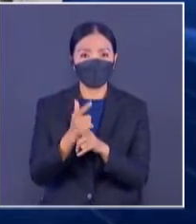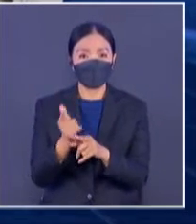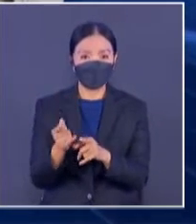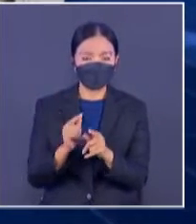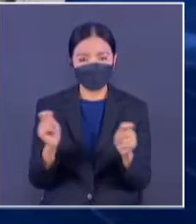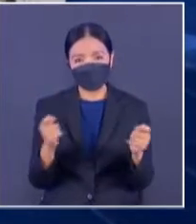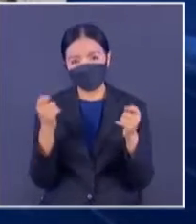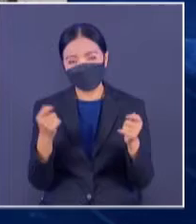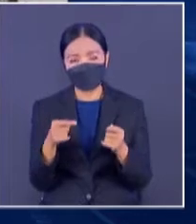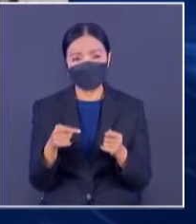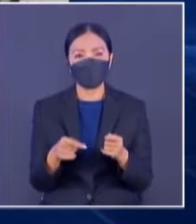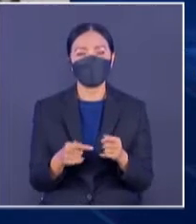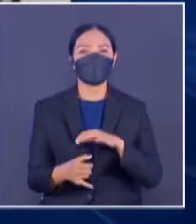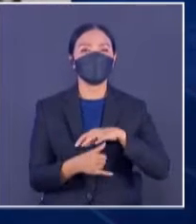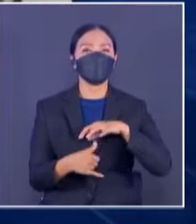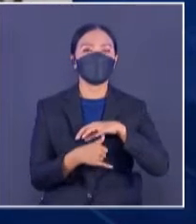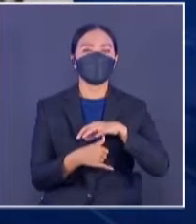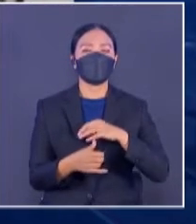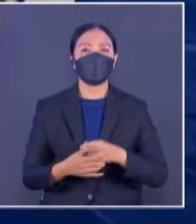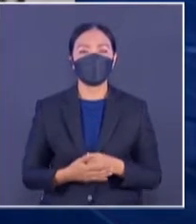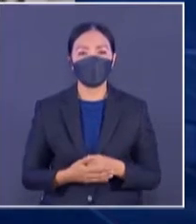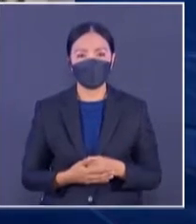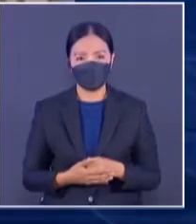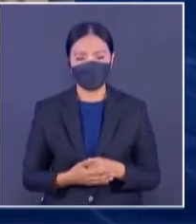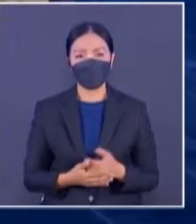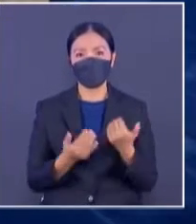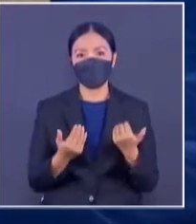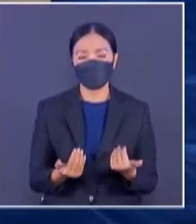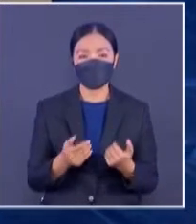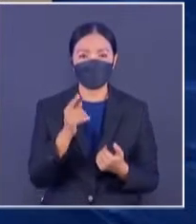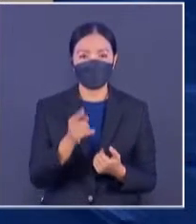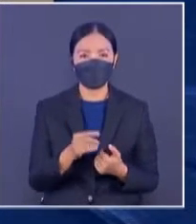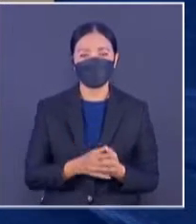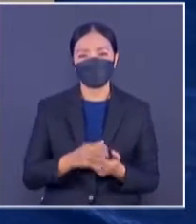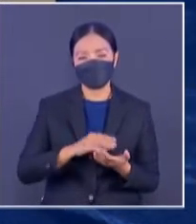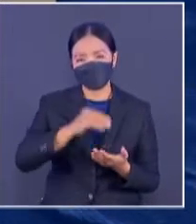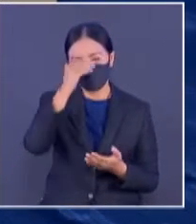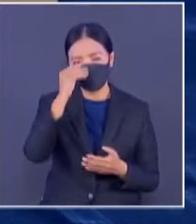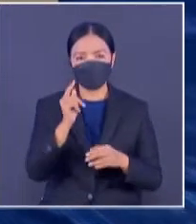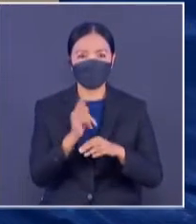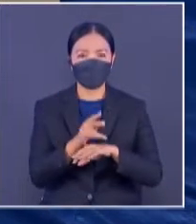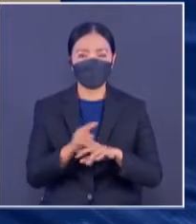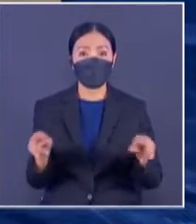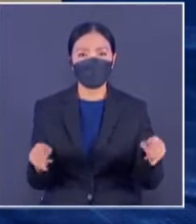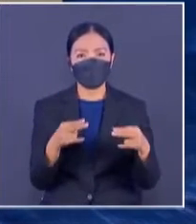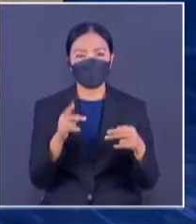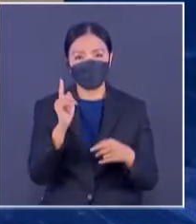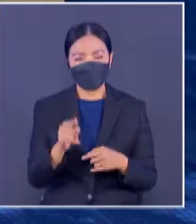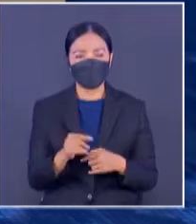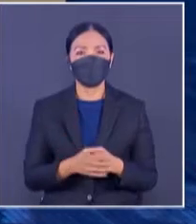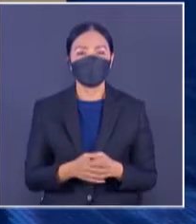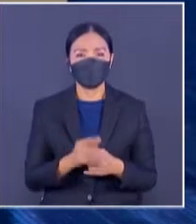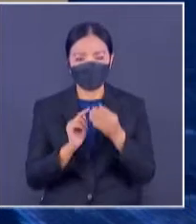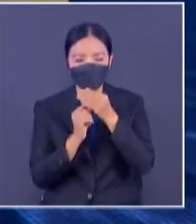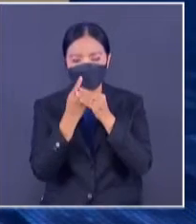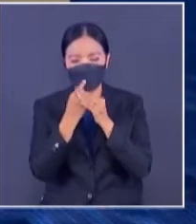พื่อนๆที่ไปงานเลี้ยงกันให้กักตัวอยู่ที่บ้านครับแล้วก็ตอนนี้ก็ต้องให้เรียนผ่านออนไลน์แล้วให้ตรวจ ATK กันทุกค